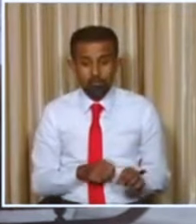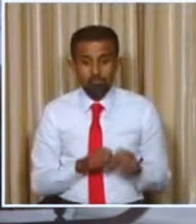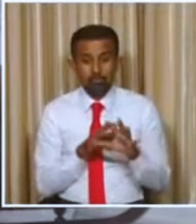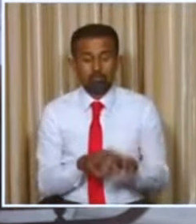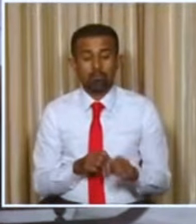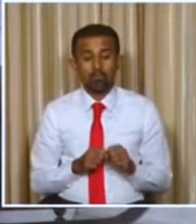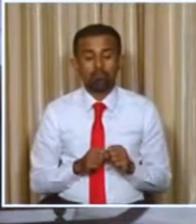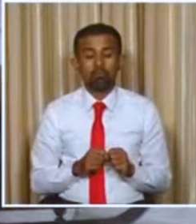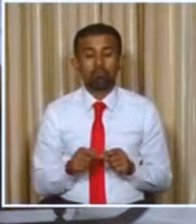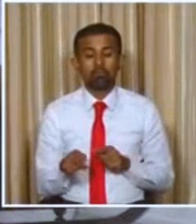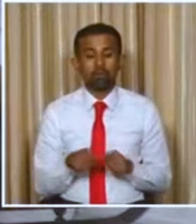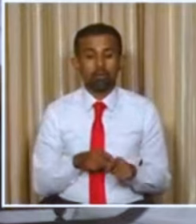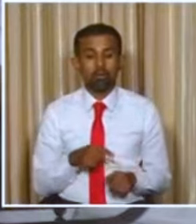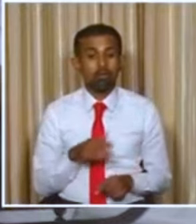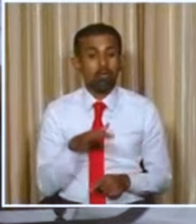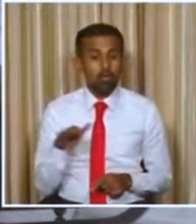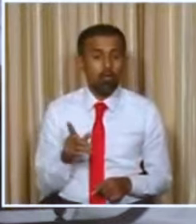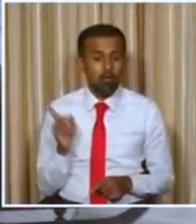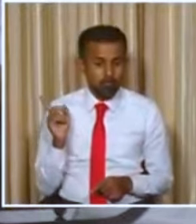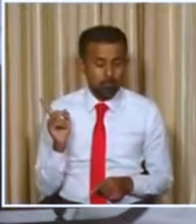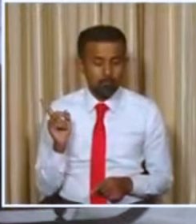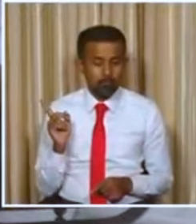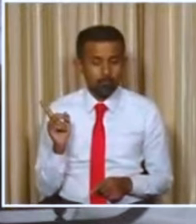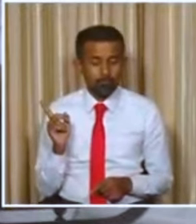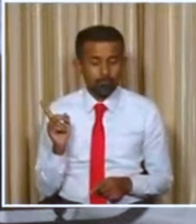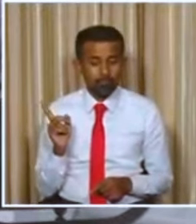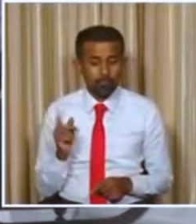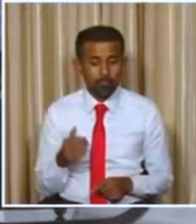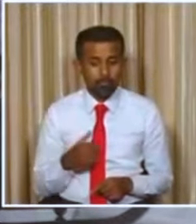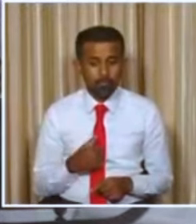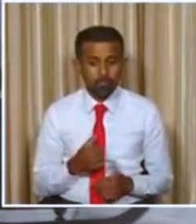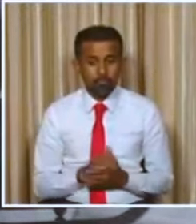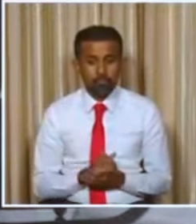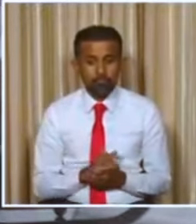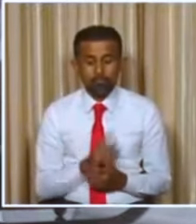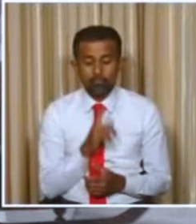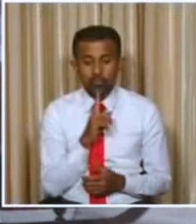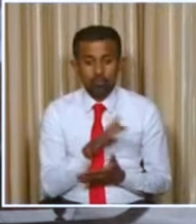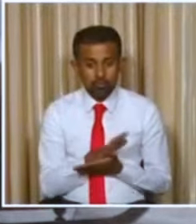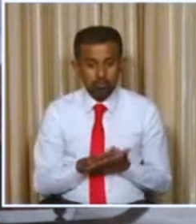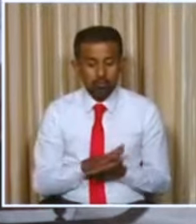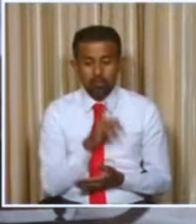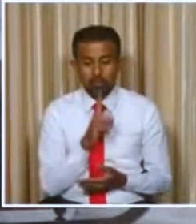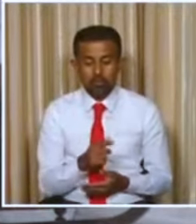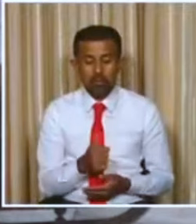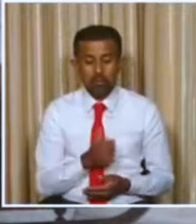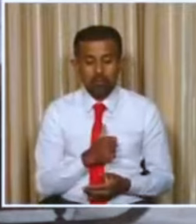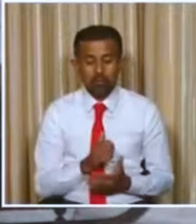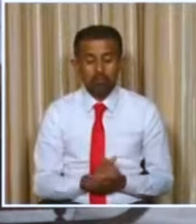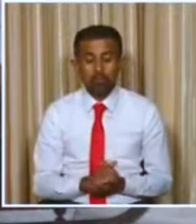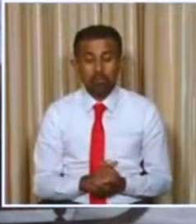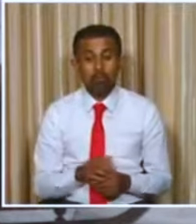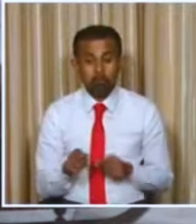தீயிட்டு கொளுத்தப்பட்டிருக்கிற சிங்கள பெரும்பான்மை இனத்தவர்களால். இந்த ஆக்கிரமிப்பு நடவடிக்கைக்கு காவல்துறையினரும் மகாவலி அபிவிருத்தி அதிகார சபையும் முழுமையாக